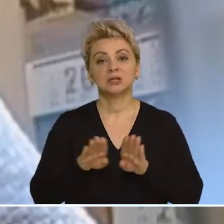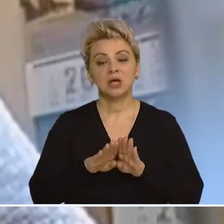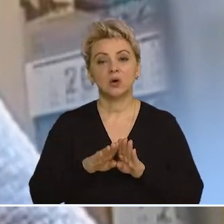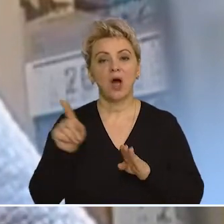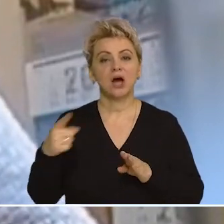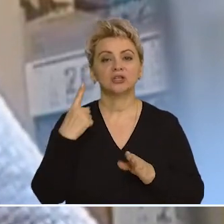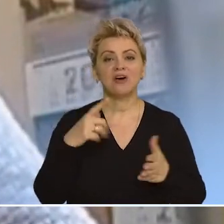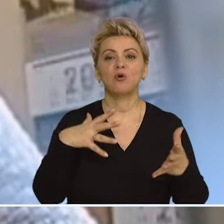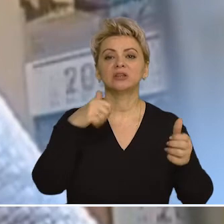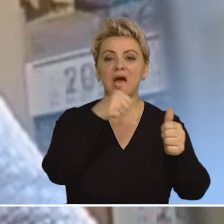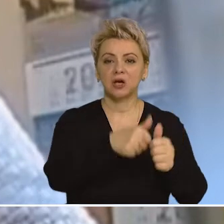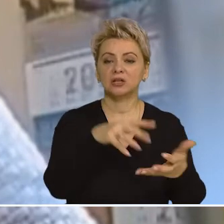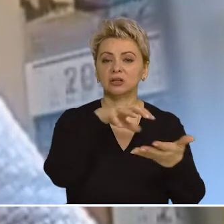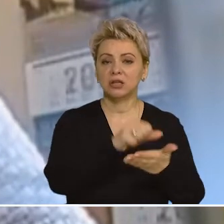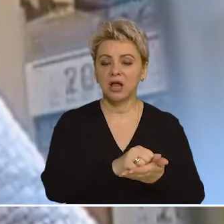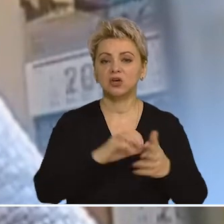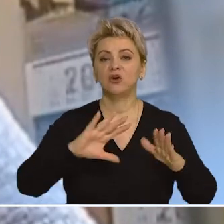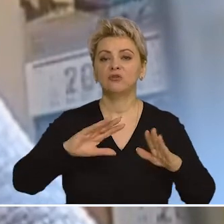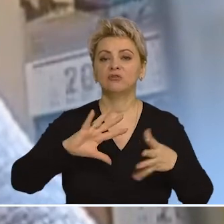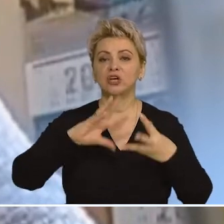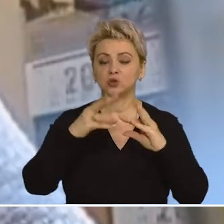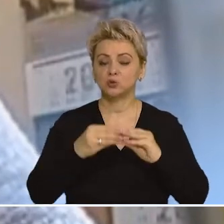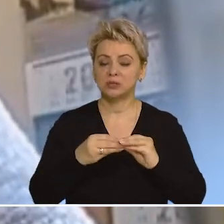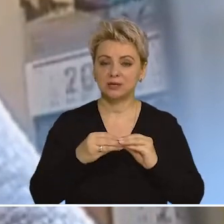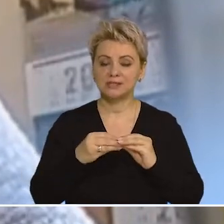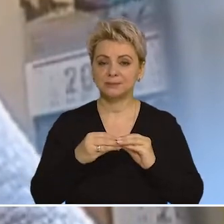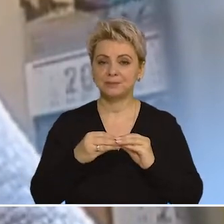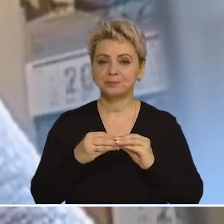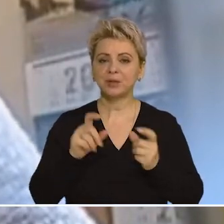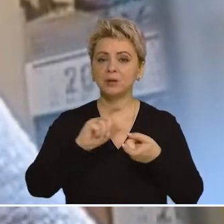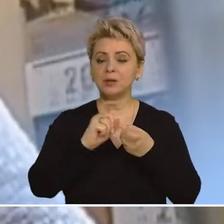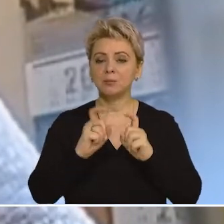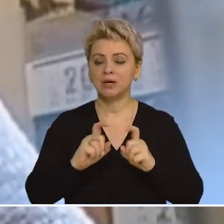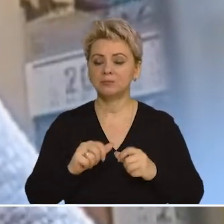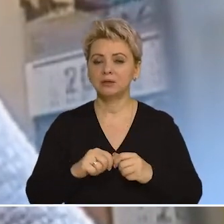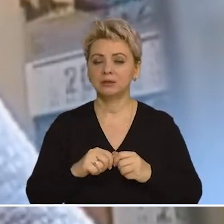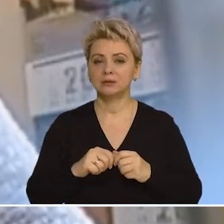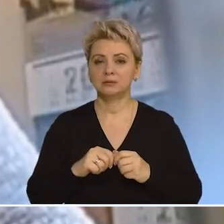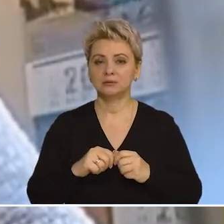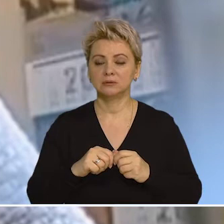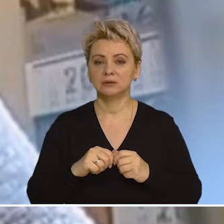Так вот, он одного догнал, и в результате борьбы